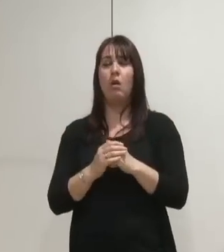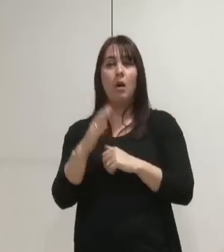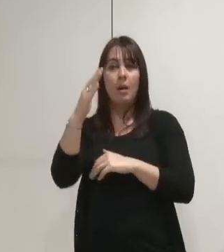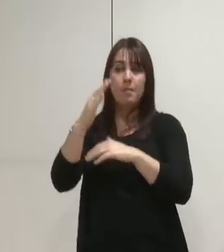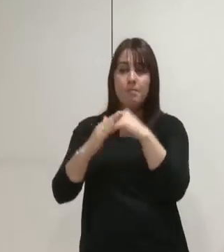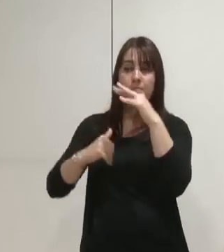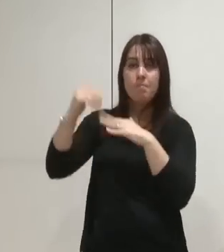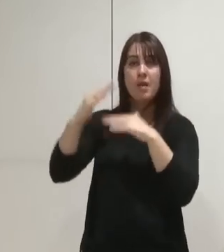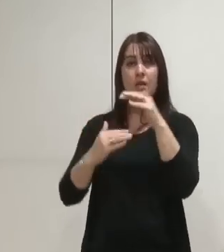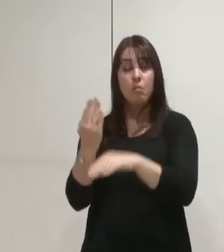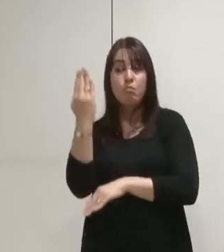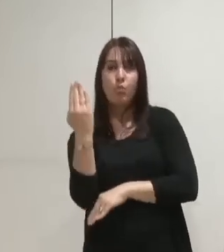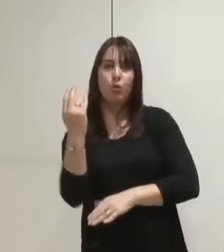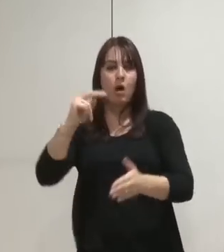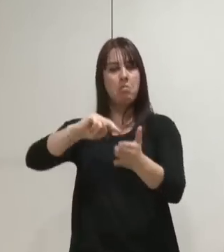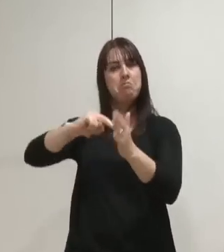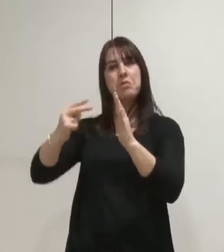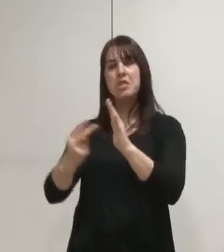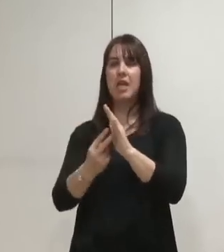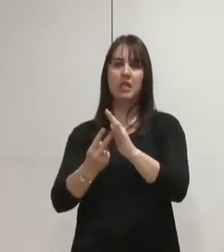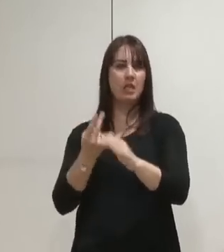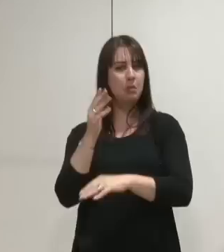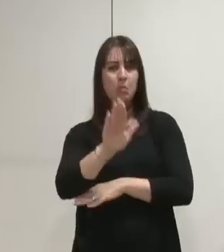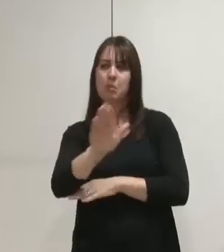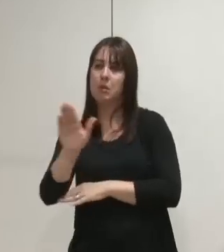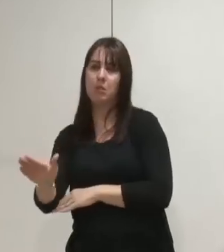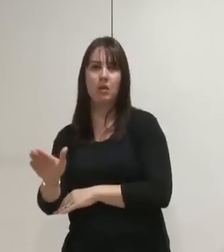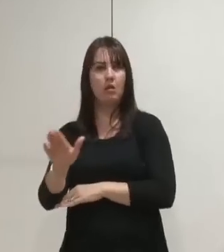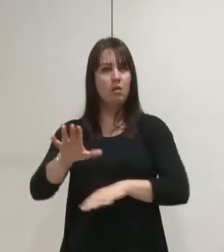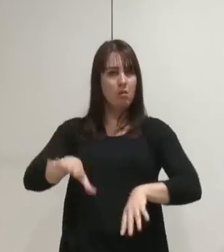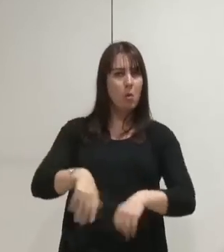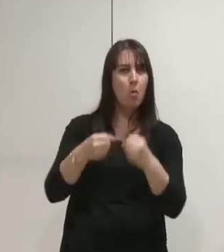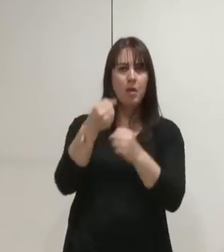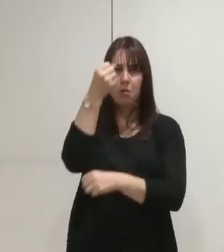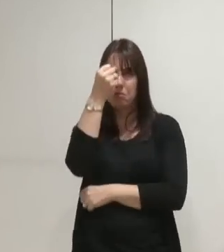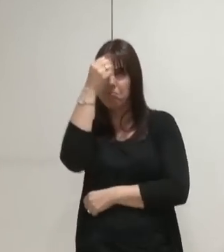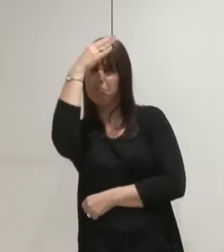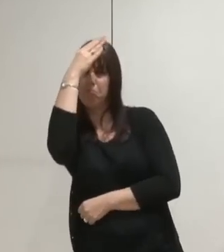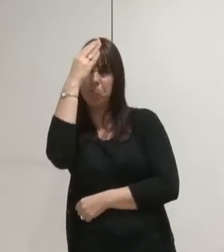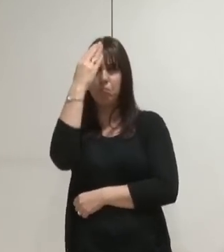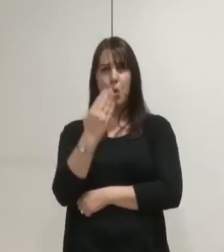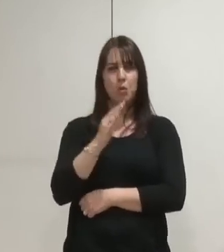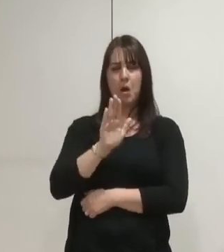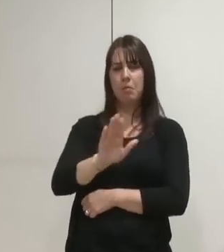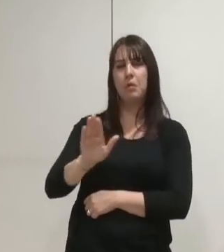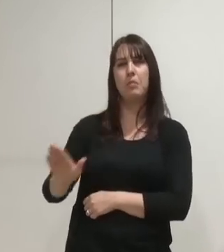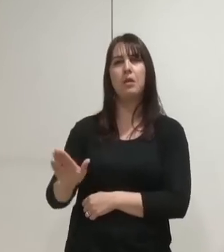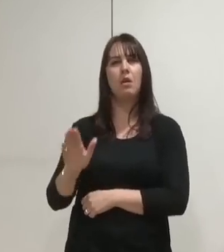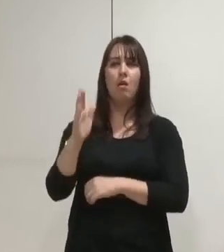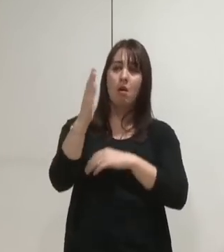une technicité il y a des métiers qui réclament un savoir-faire il y a des métiers qui ne peuvent